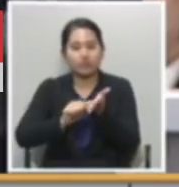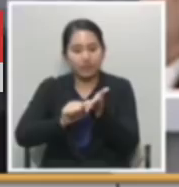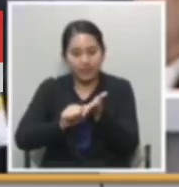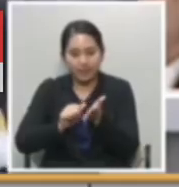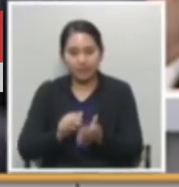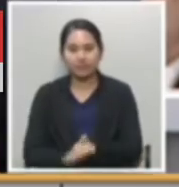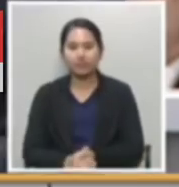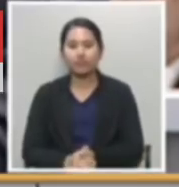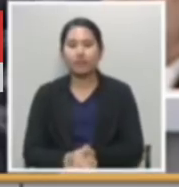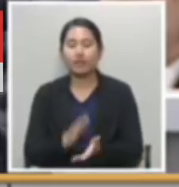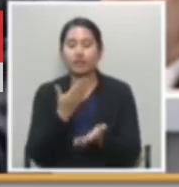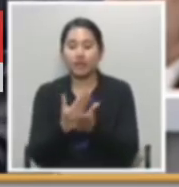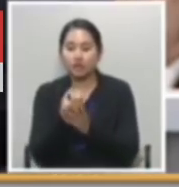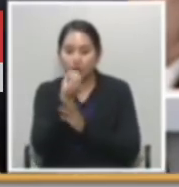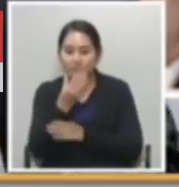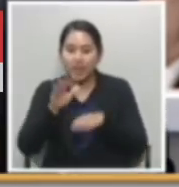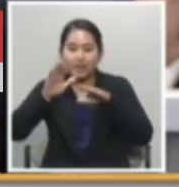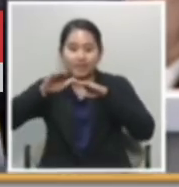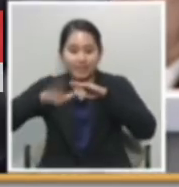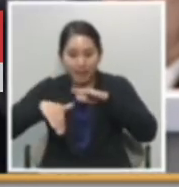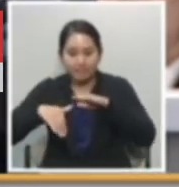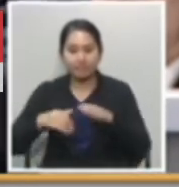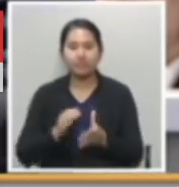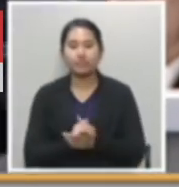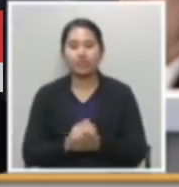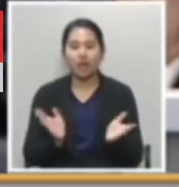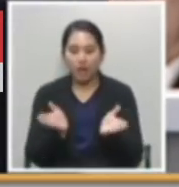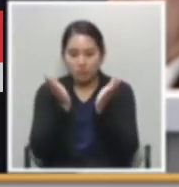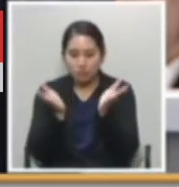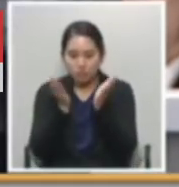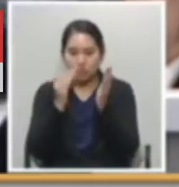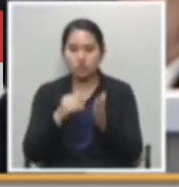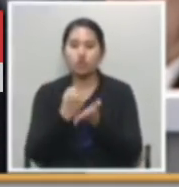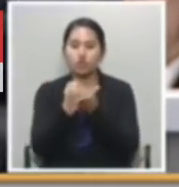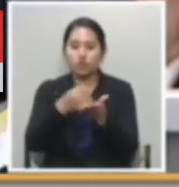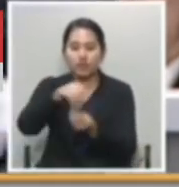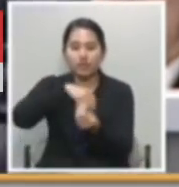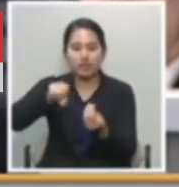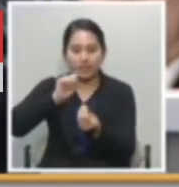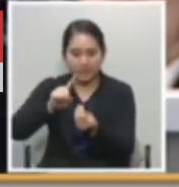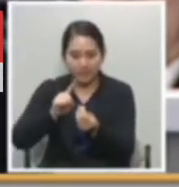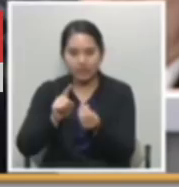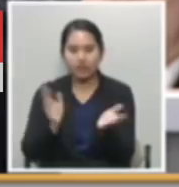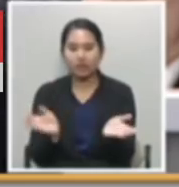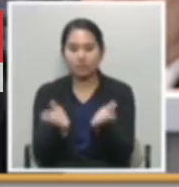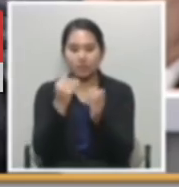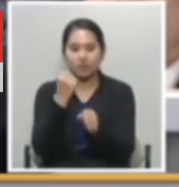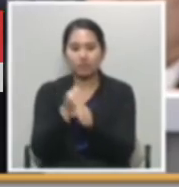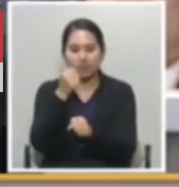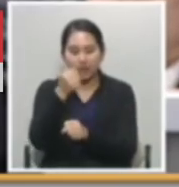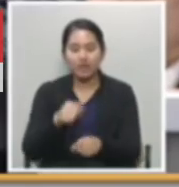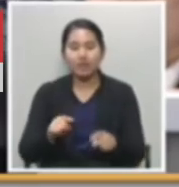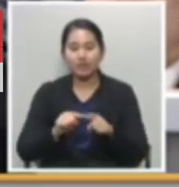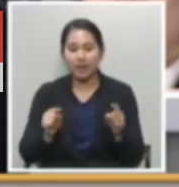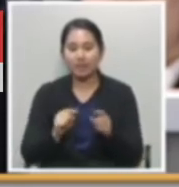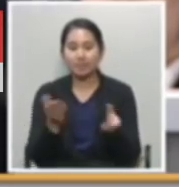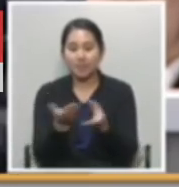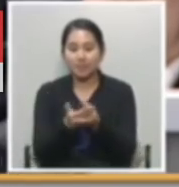ติมกันกู้ดอกเบี้ยต่ำให้เข้าไปเลยนี่คือจะเป็นการกระตุ้นเศรษฐกิจที่แท้จริงแต่ในเล่มงบปี63